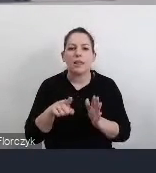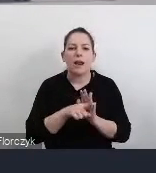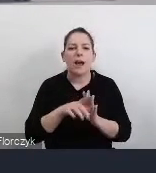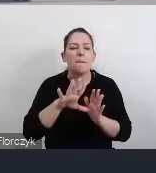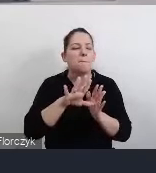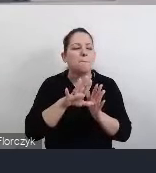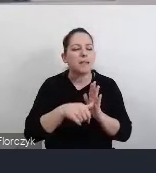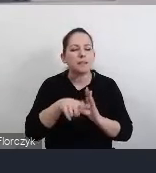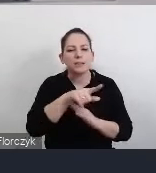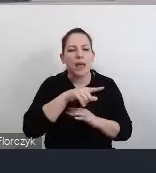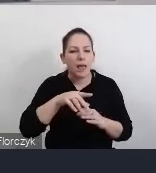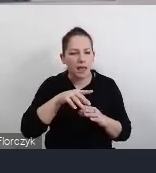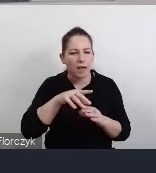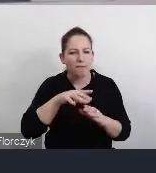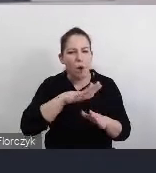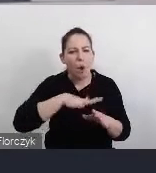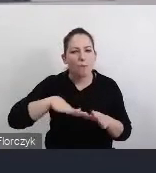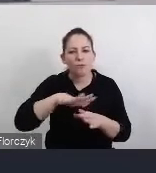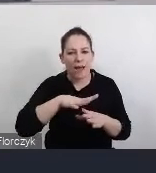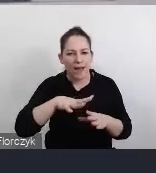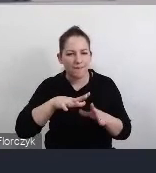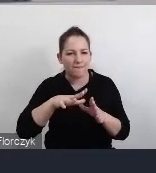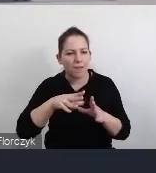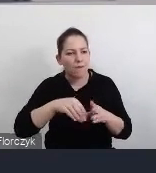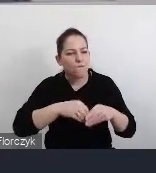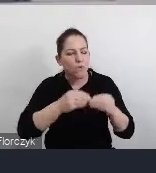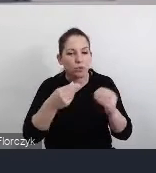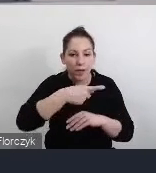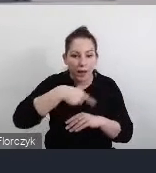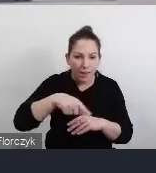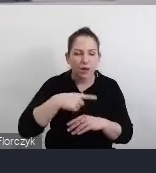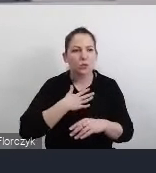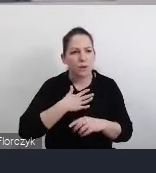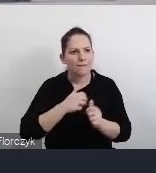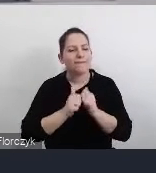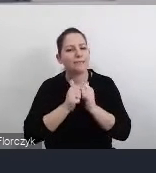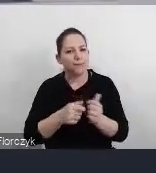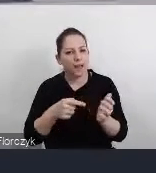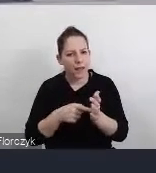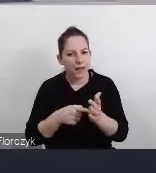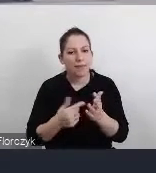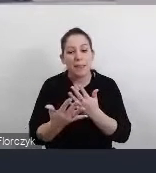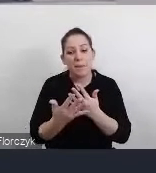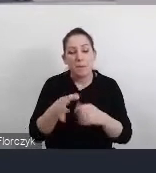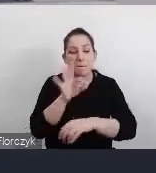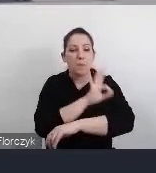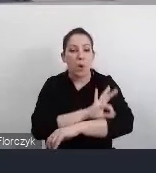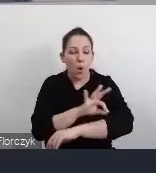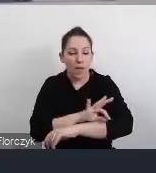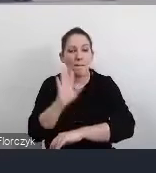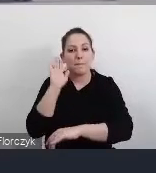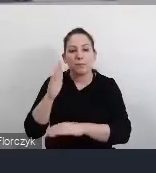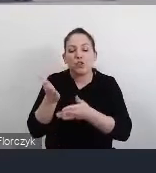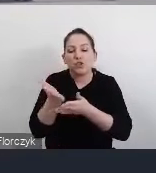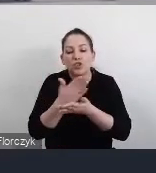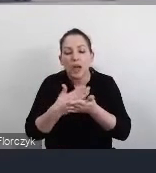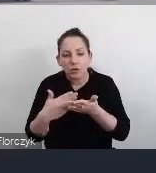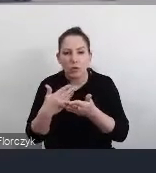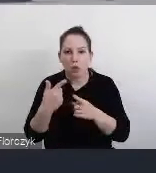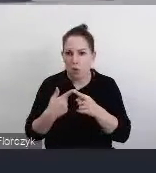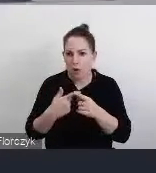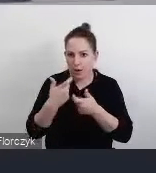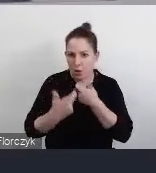funkcjonalnych. Rzeczywiście czujemy to w związku jako pewne wyzwanie i być może w najbliższym projekcie będziemy przynajmniej częściowo musieli to